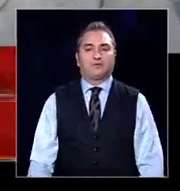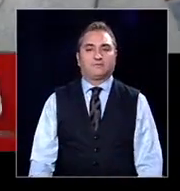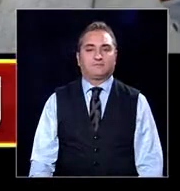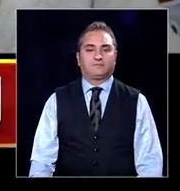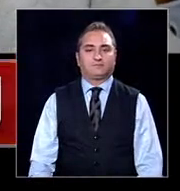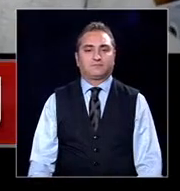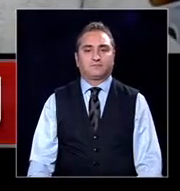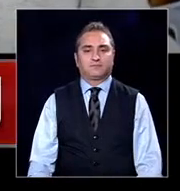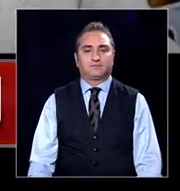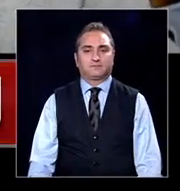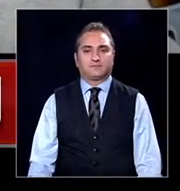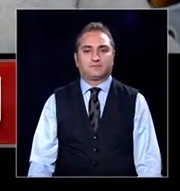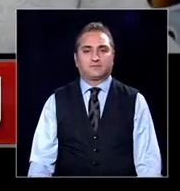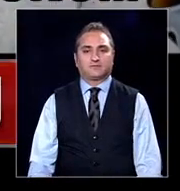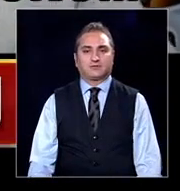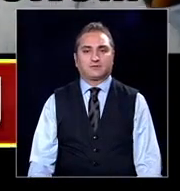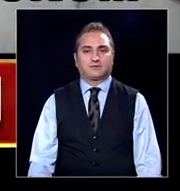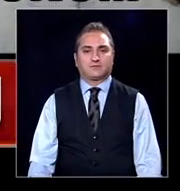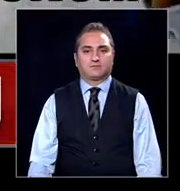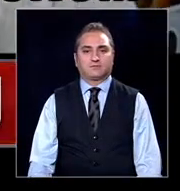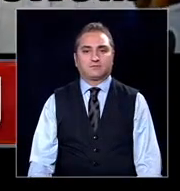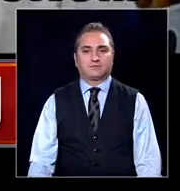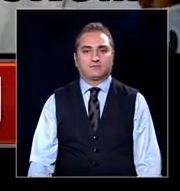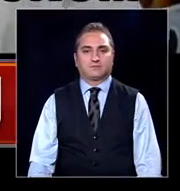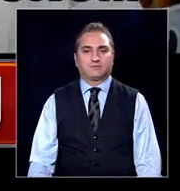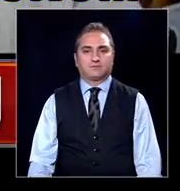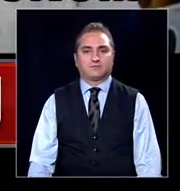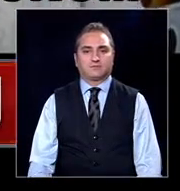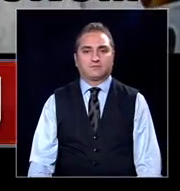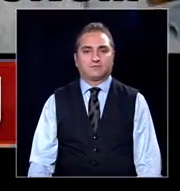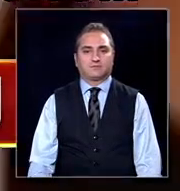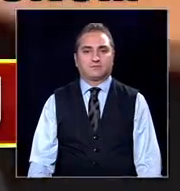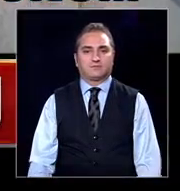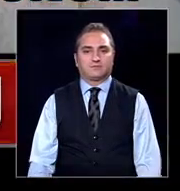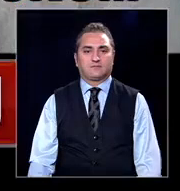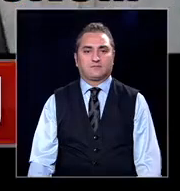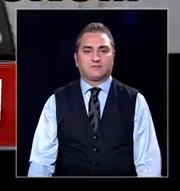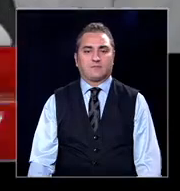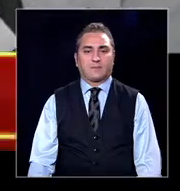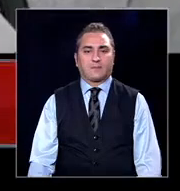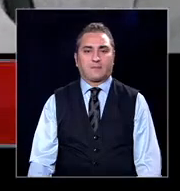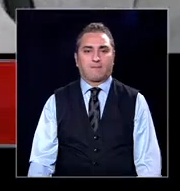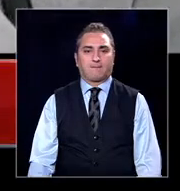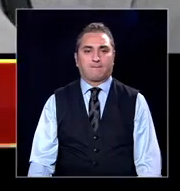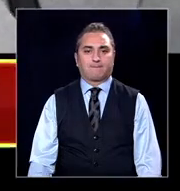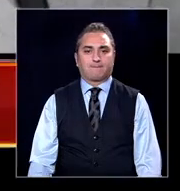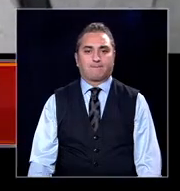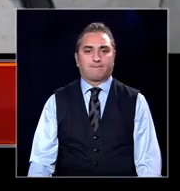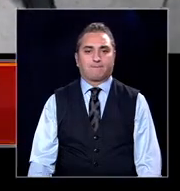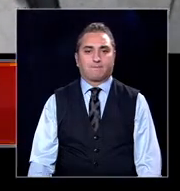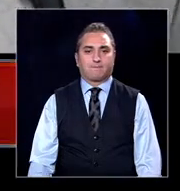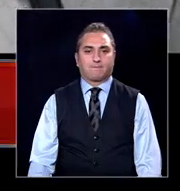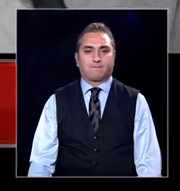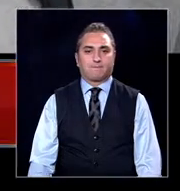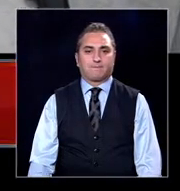sonra, yıkadıktan sonra saçlarımdaki kopmaları fark ettim. Yani böyle öbek öbek elinde saçlar kalıyordu. Bunun ne olduğunu sordum. Bana hiçbir